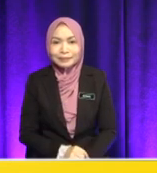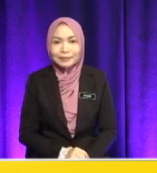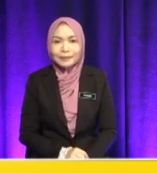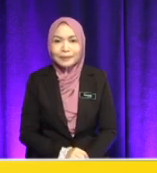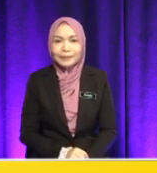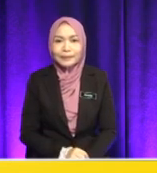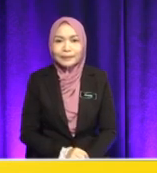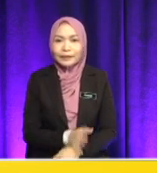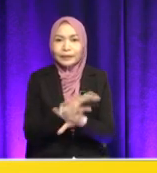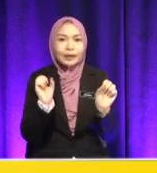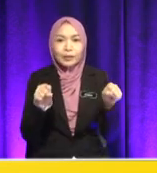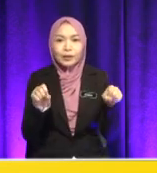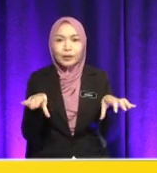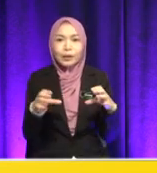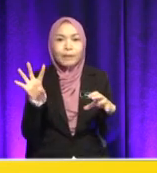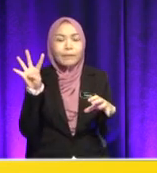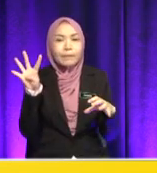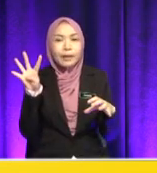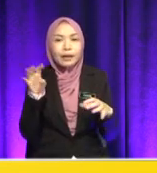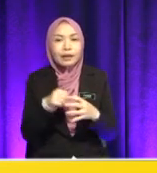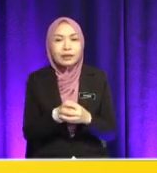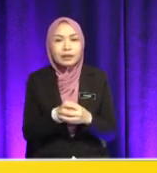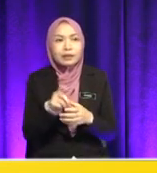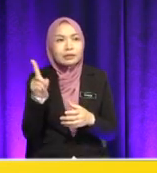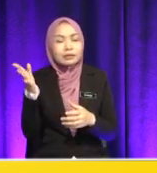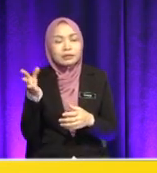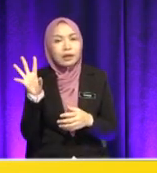empat kali ini tidur tiba-tiba satupun